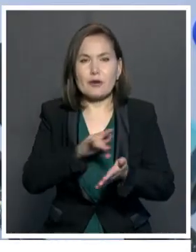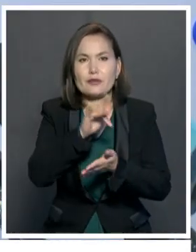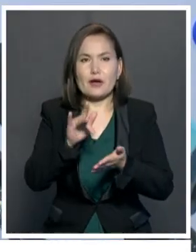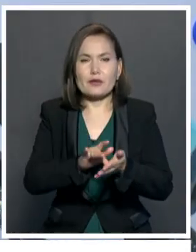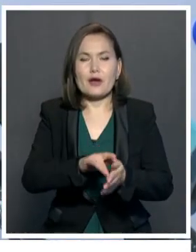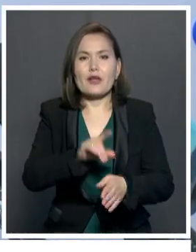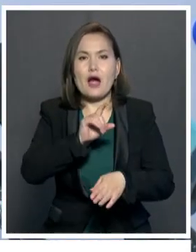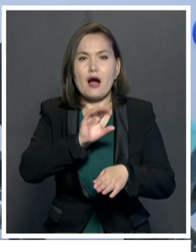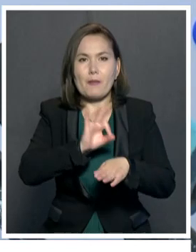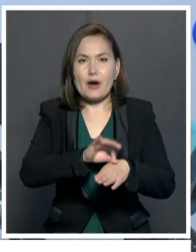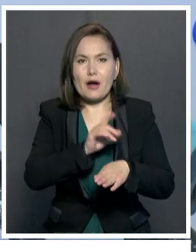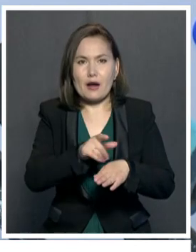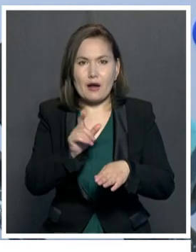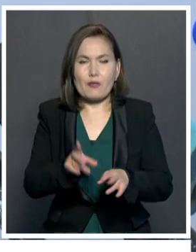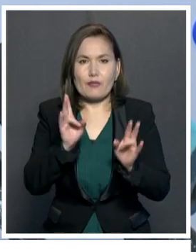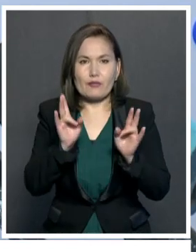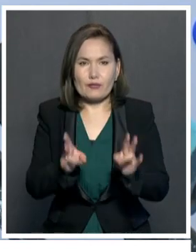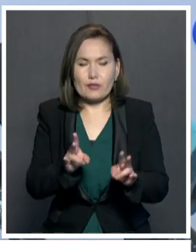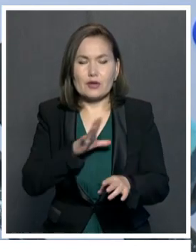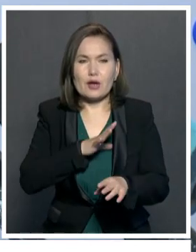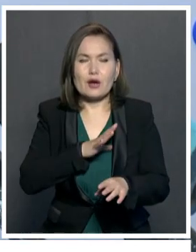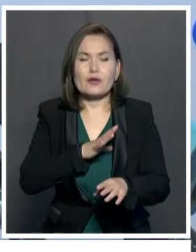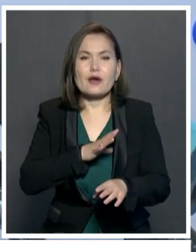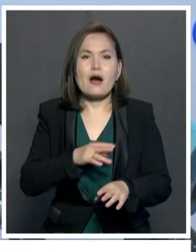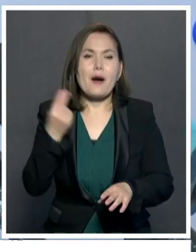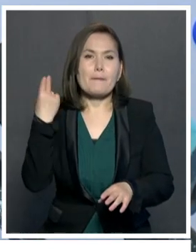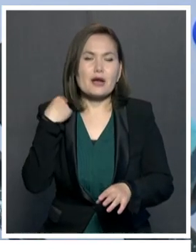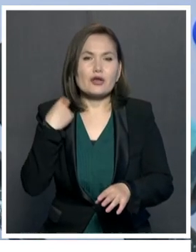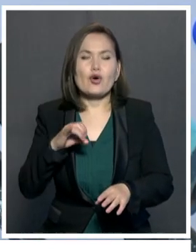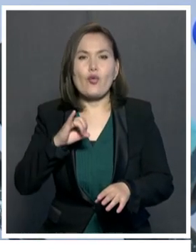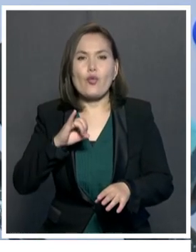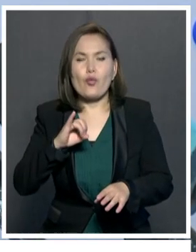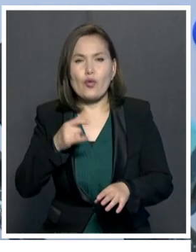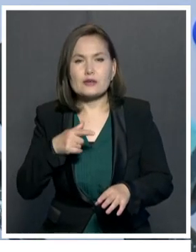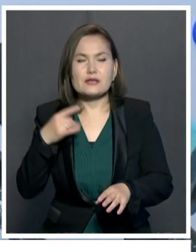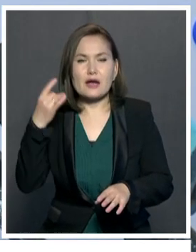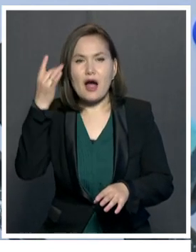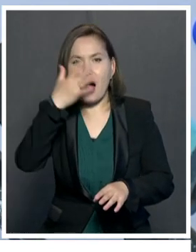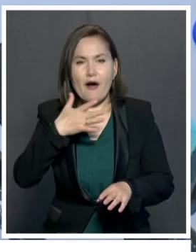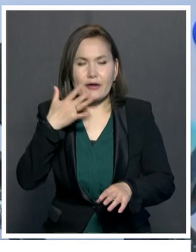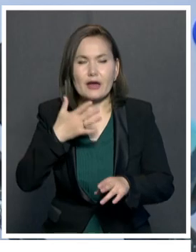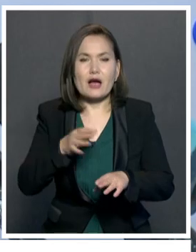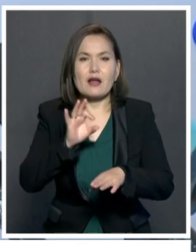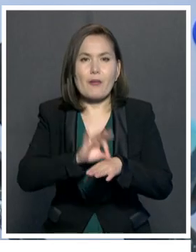ауырған науқастардың ішінен британиялық, оңтүстік африкалық және бразилиялық өте ауыр ағымда